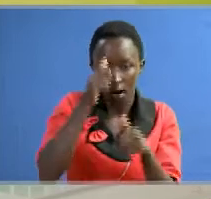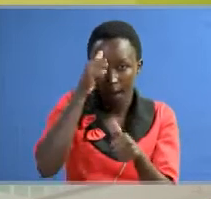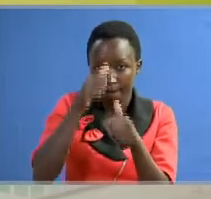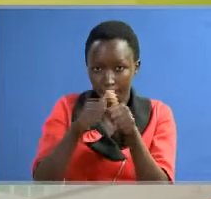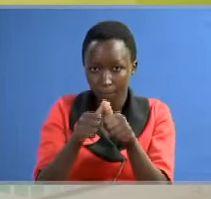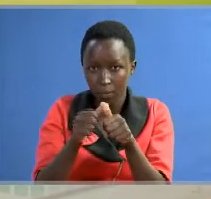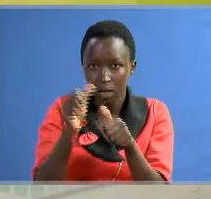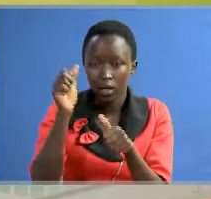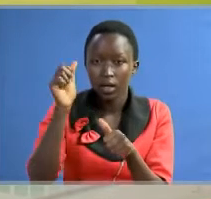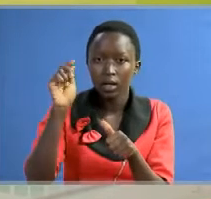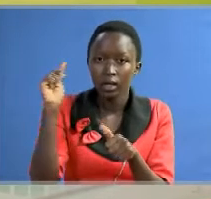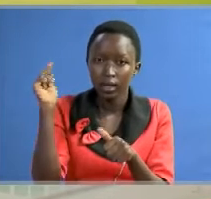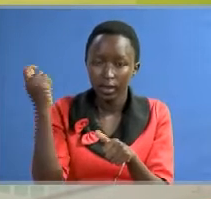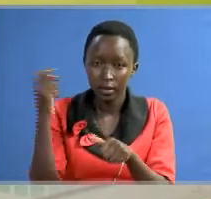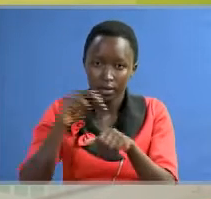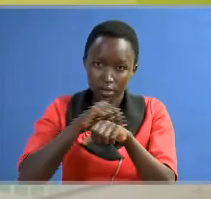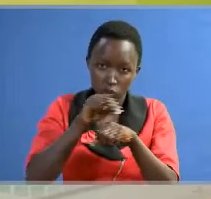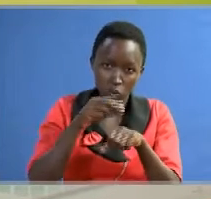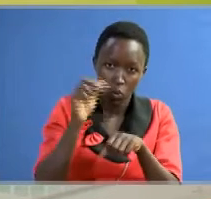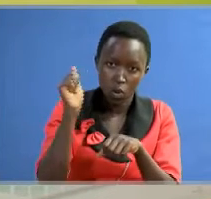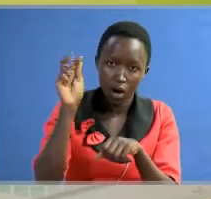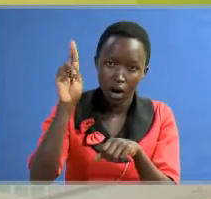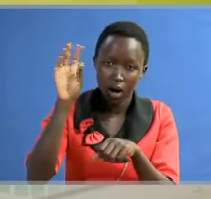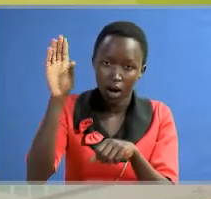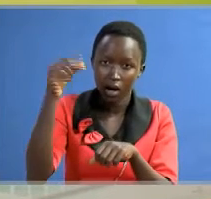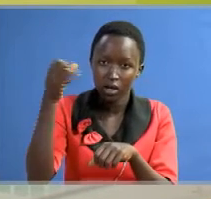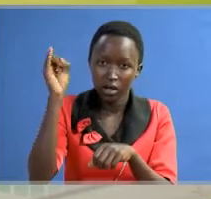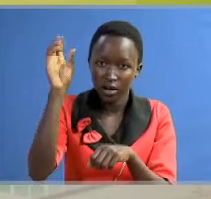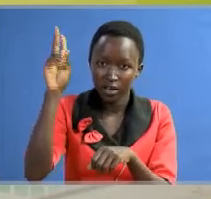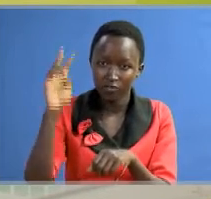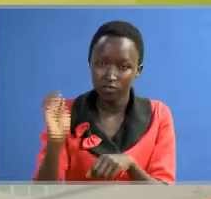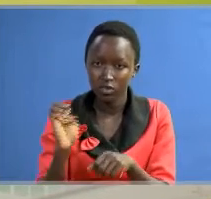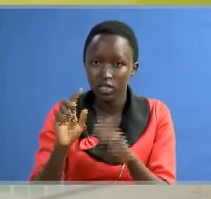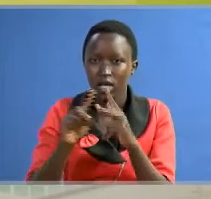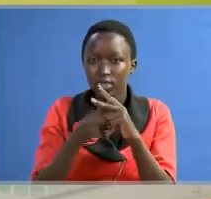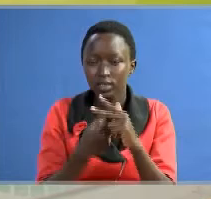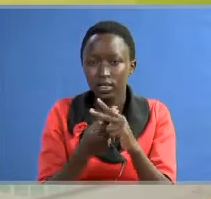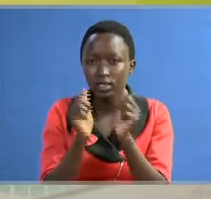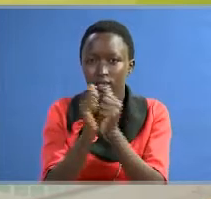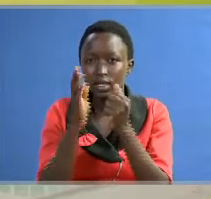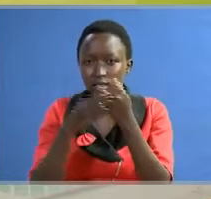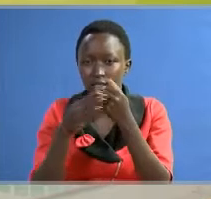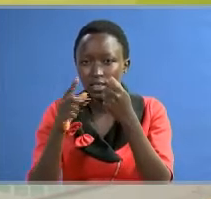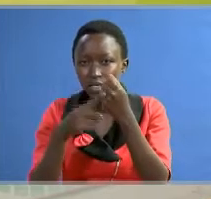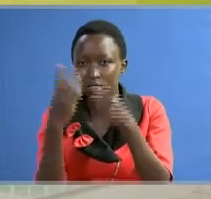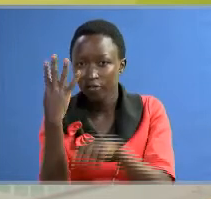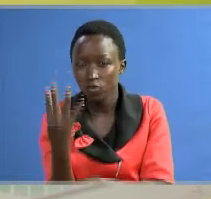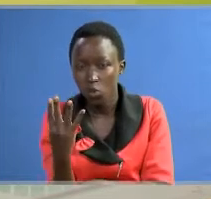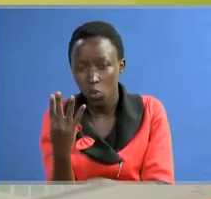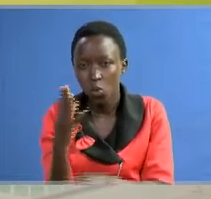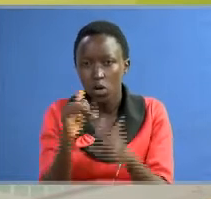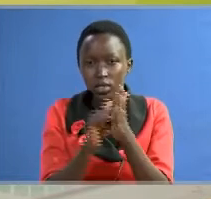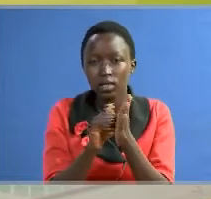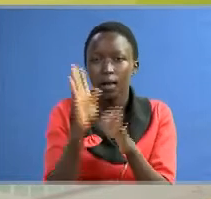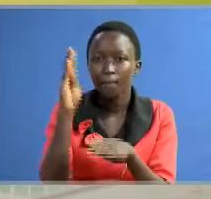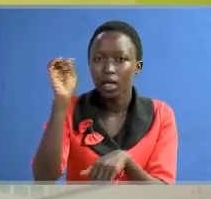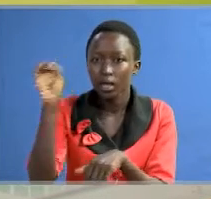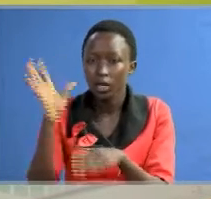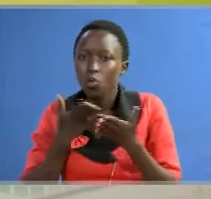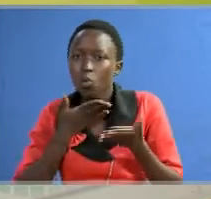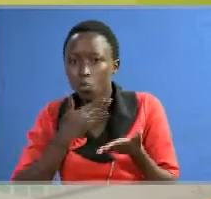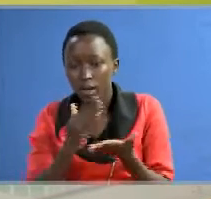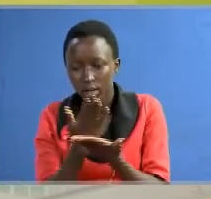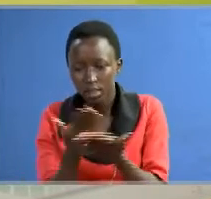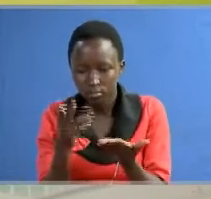nchini almaarufu Kenya National Archives lilizinduliwa mwaka 1964 kupitia mswada wa bunge uliotaka kuwepo kwa sehemu